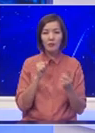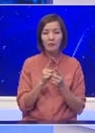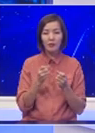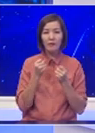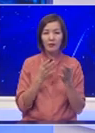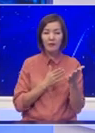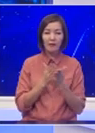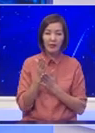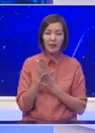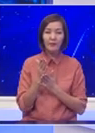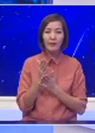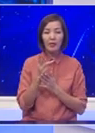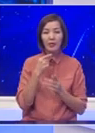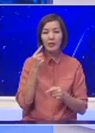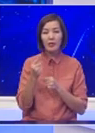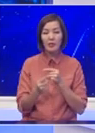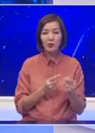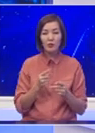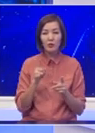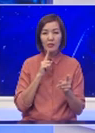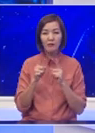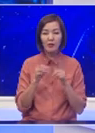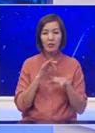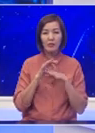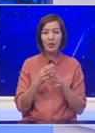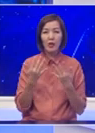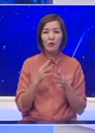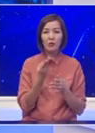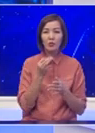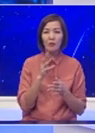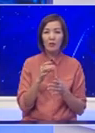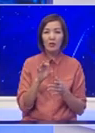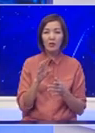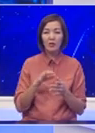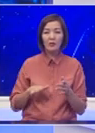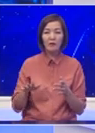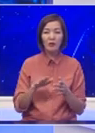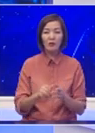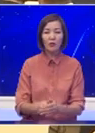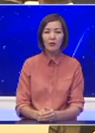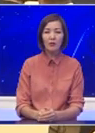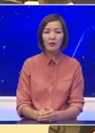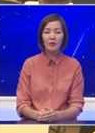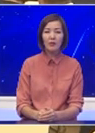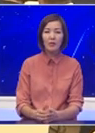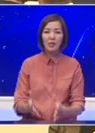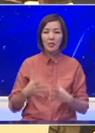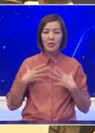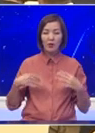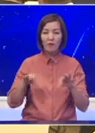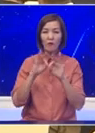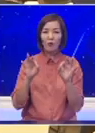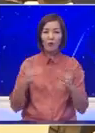деятелями спортивной сферы. Традиционное коллегиальное совещание состоялось в ауле Шамалган Карасайского района. Здоровый образ